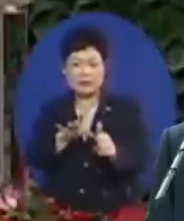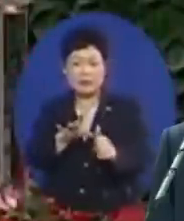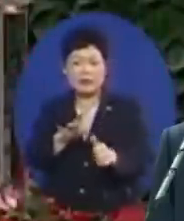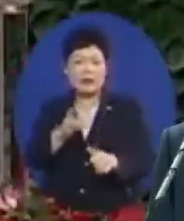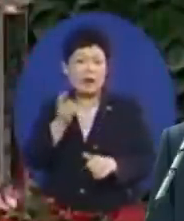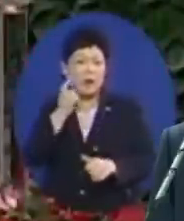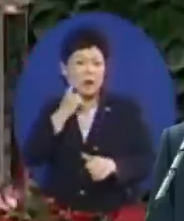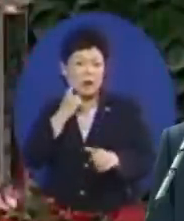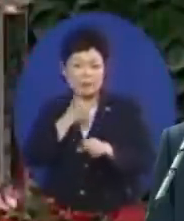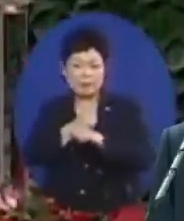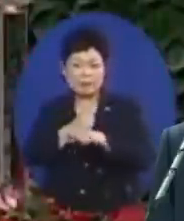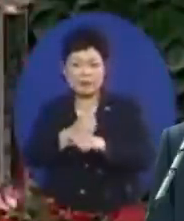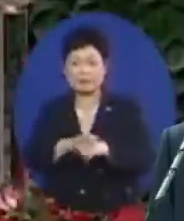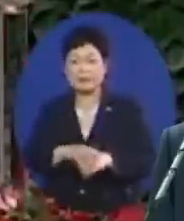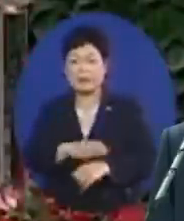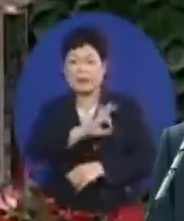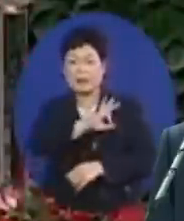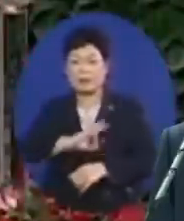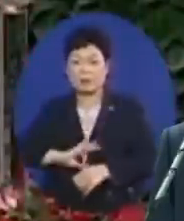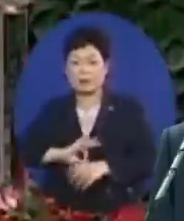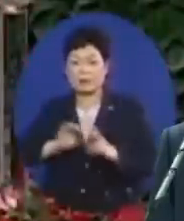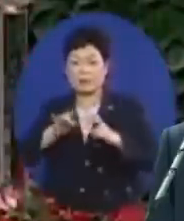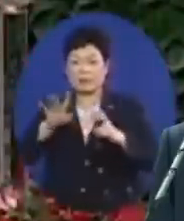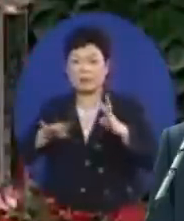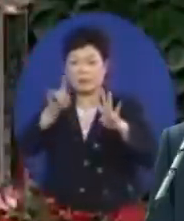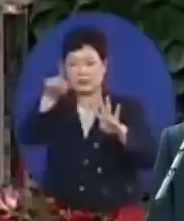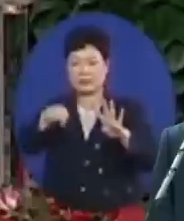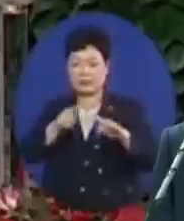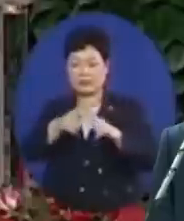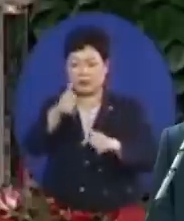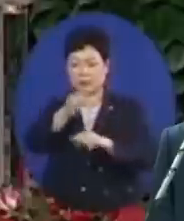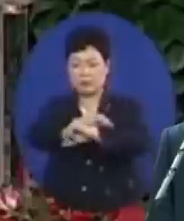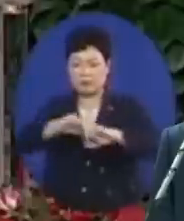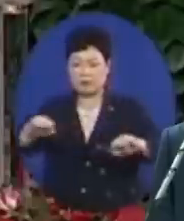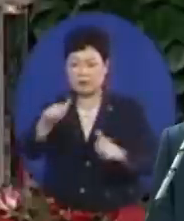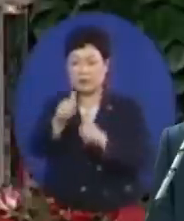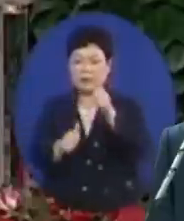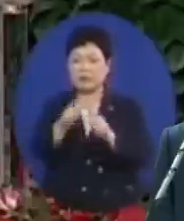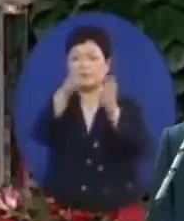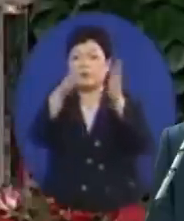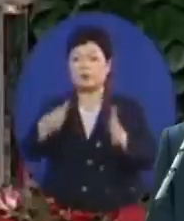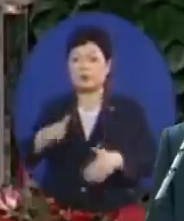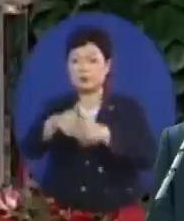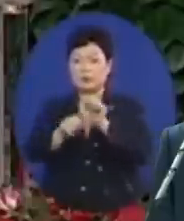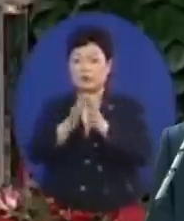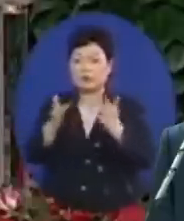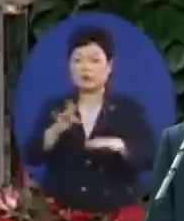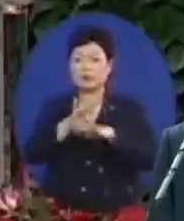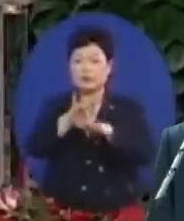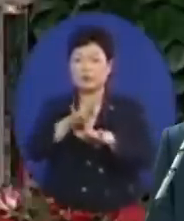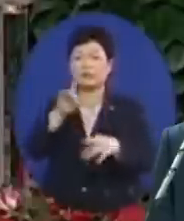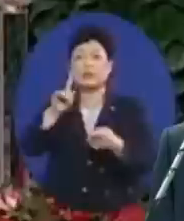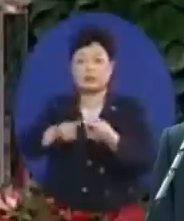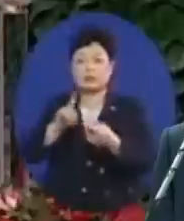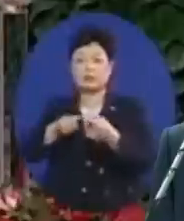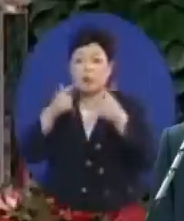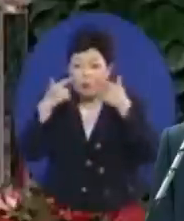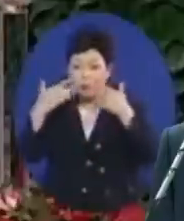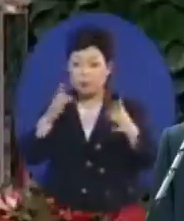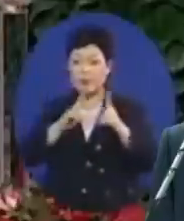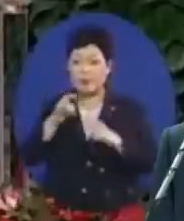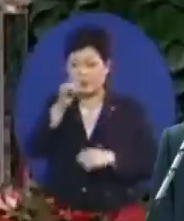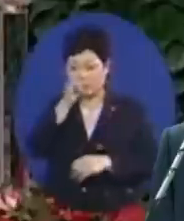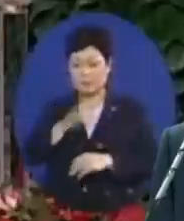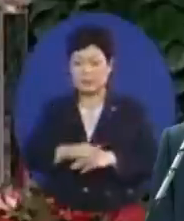것입니다. 욥기에는 물론 마태복음 4장에 기록된 예수님의 광야 시험을 통해서 성경은 사탄의 존재를 분명하게